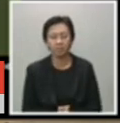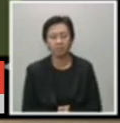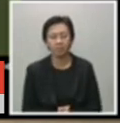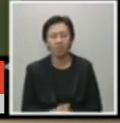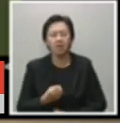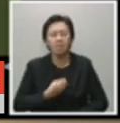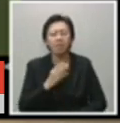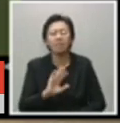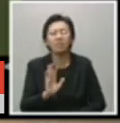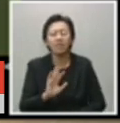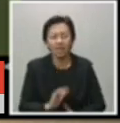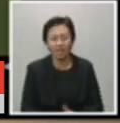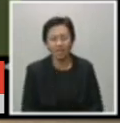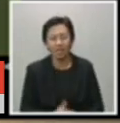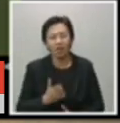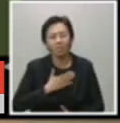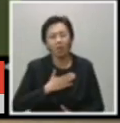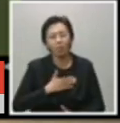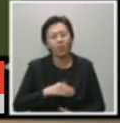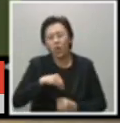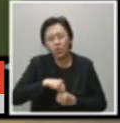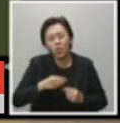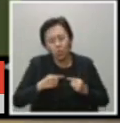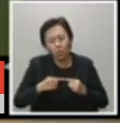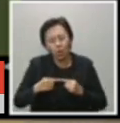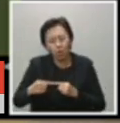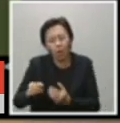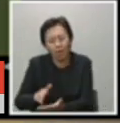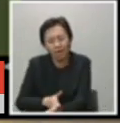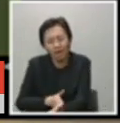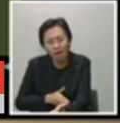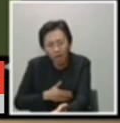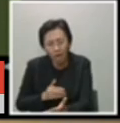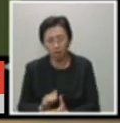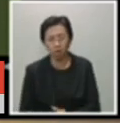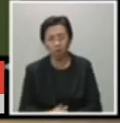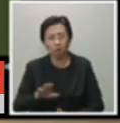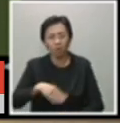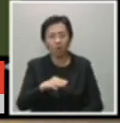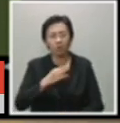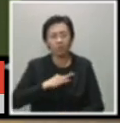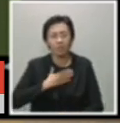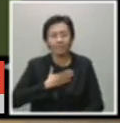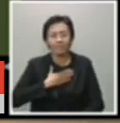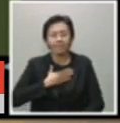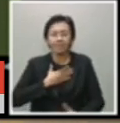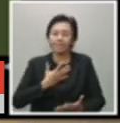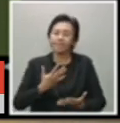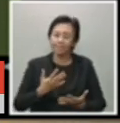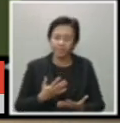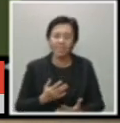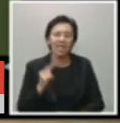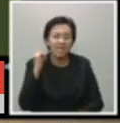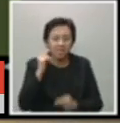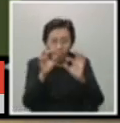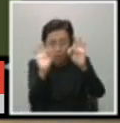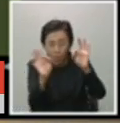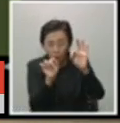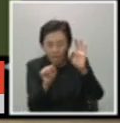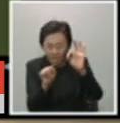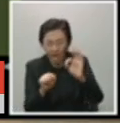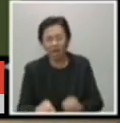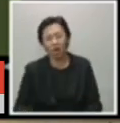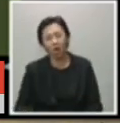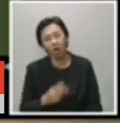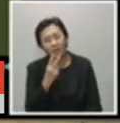งเบื่อผมก็แล้วกันยังไงผมก็อยู่อีกนานพอสมควรอึ้งเลยใช่ไหมคะท่านประธานที่ฉันได้ยินประโยคนี้ตลกไ